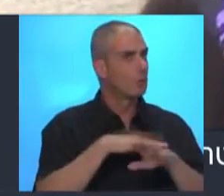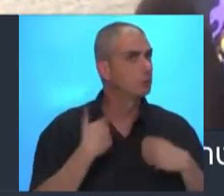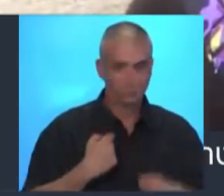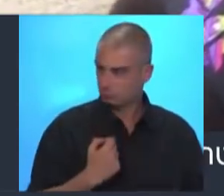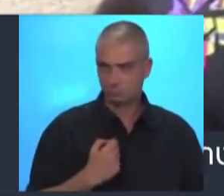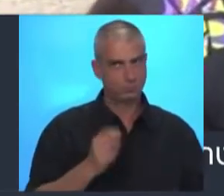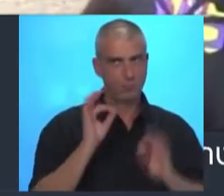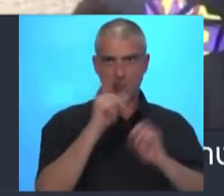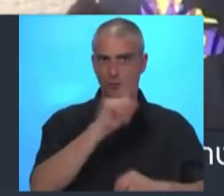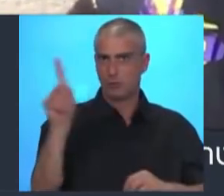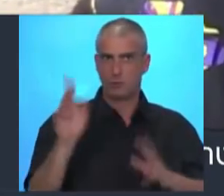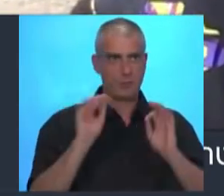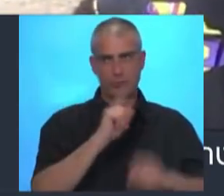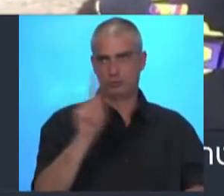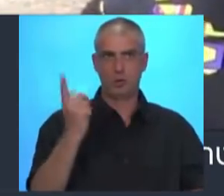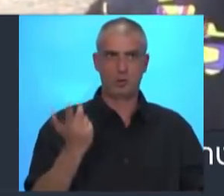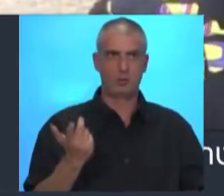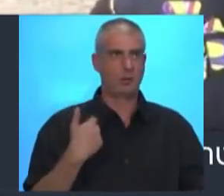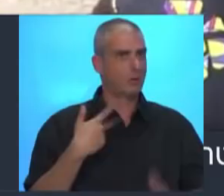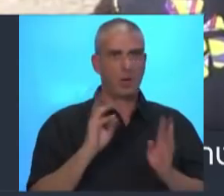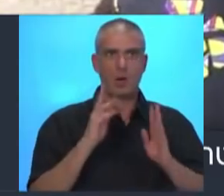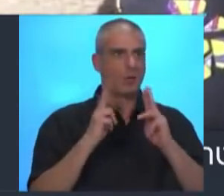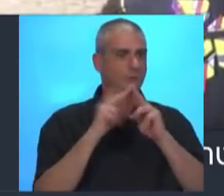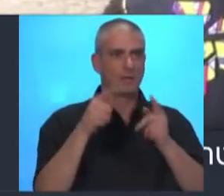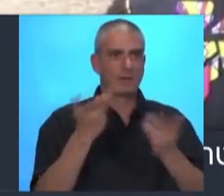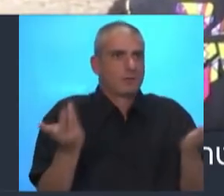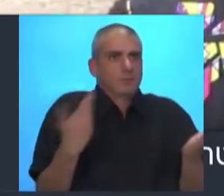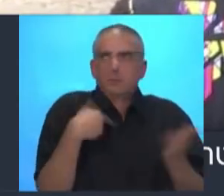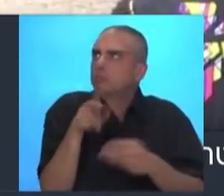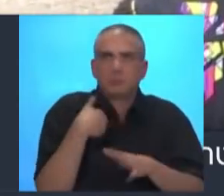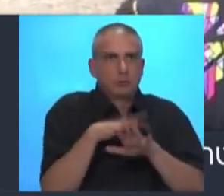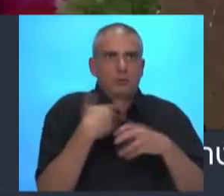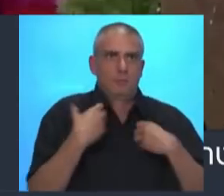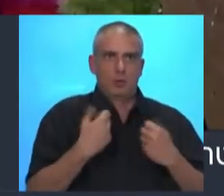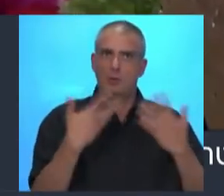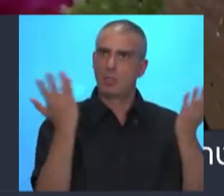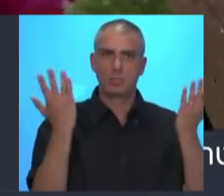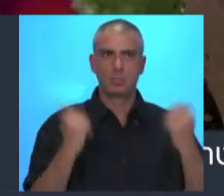tout, pas du tout. Quel que soit l'endroit où je suis en France, je me sens plus en sécurité.